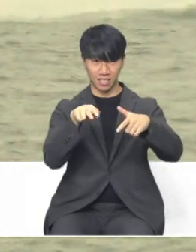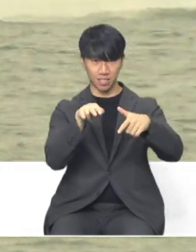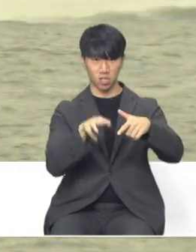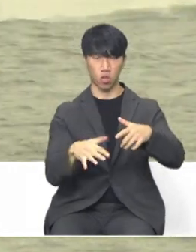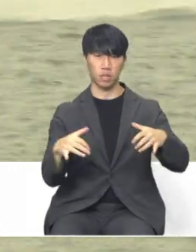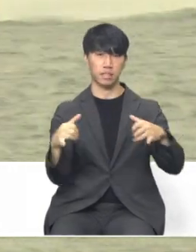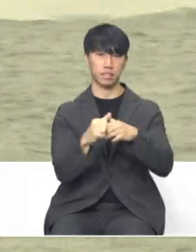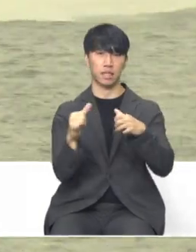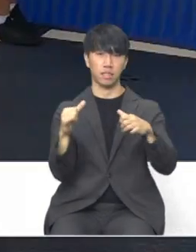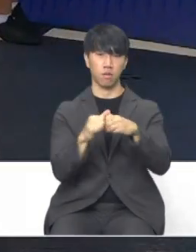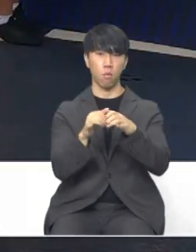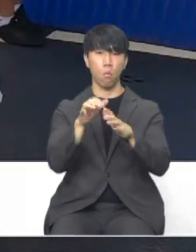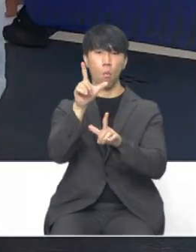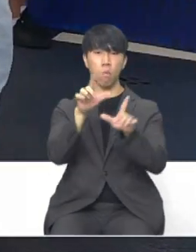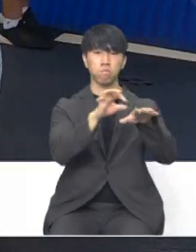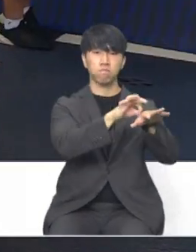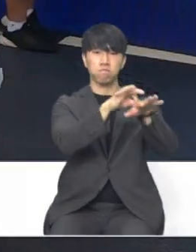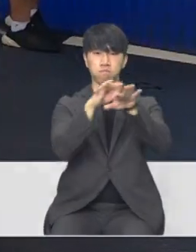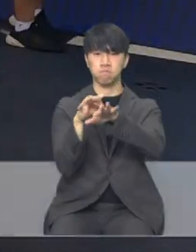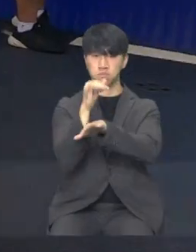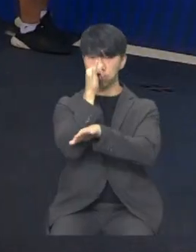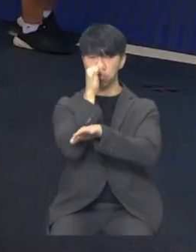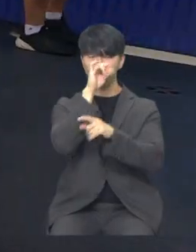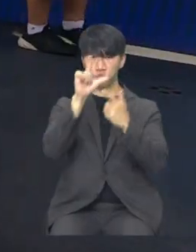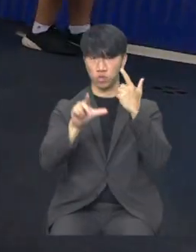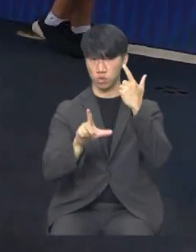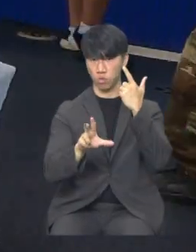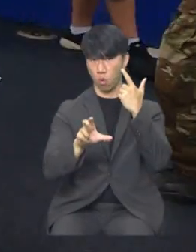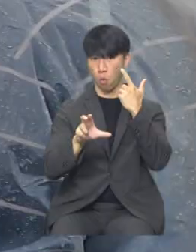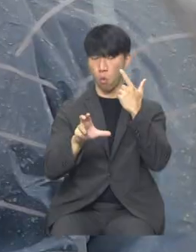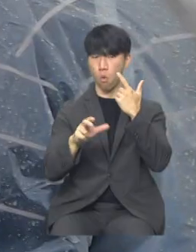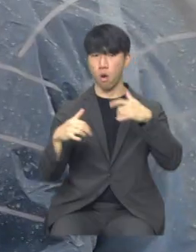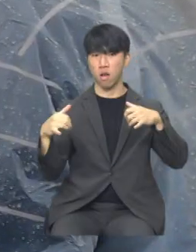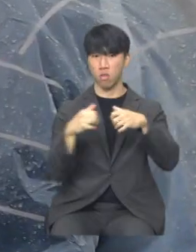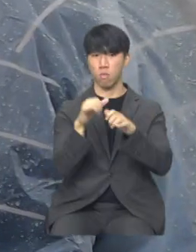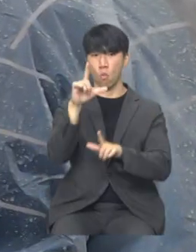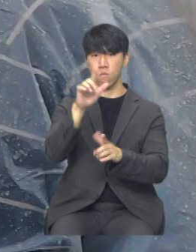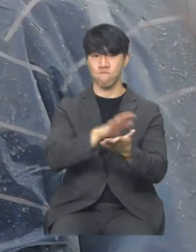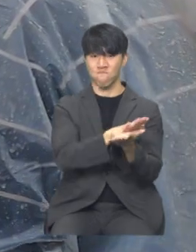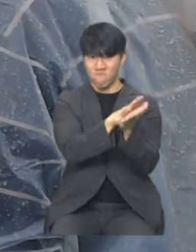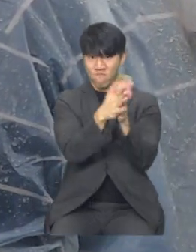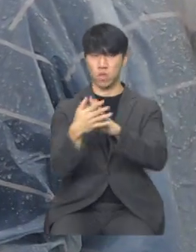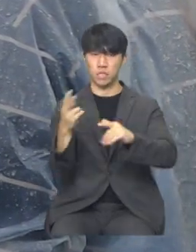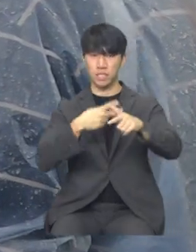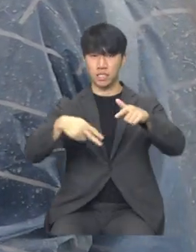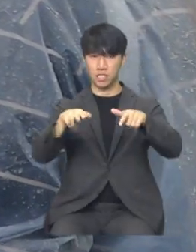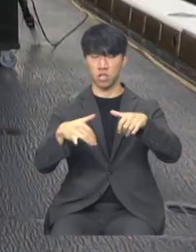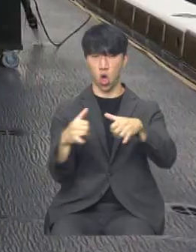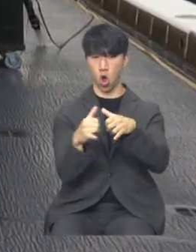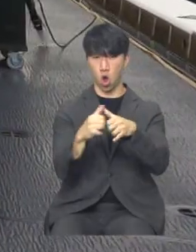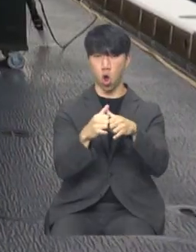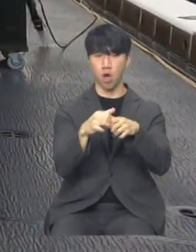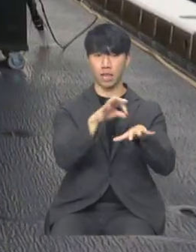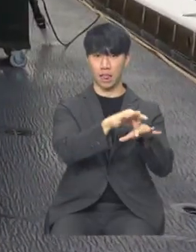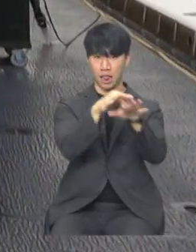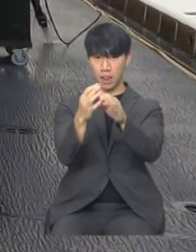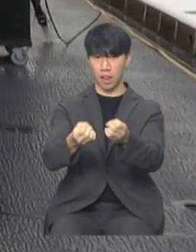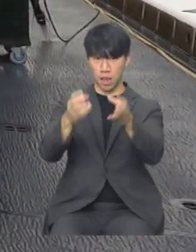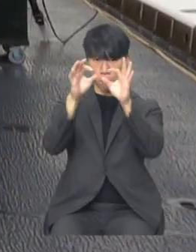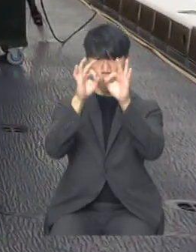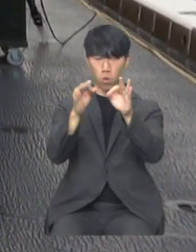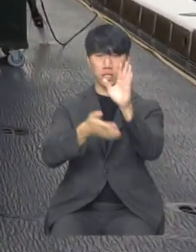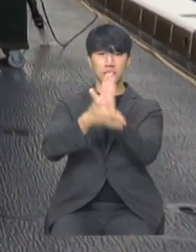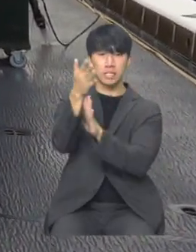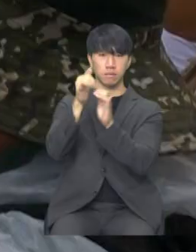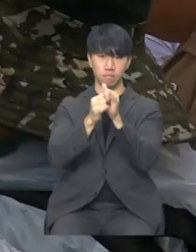상륙작전이 재현됐습니다. 6.25 전쟁의 판도를 바꾼 인천 상륙작전. 재현 행사를 본 시민들은